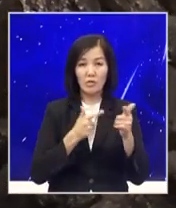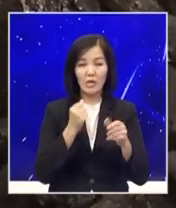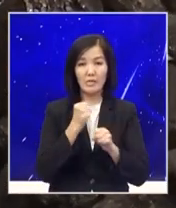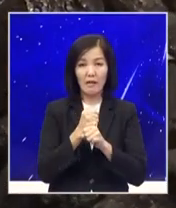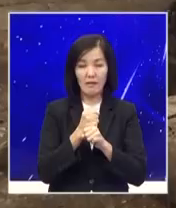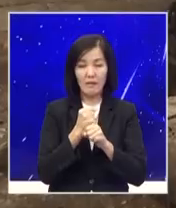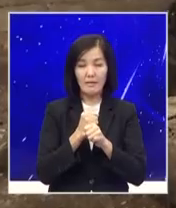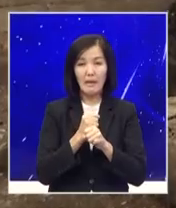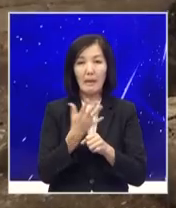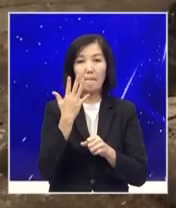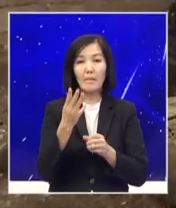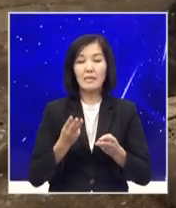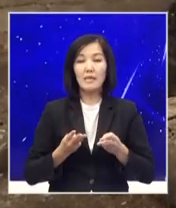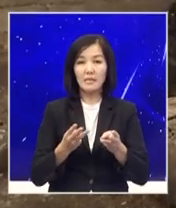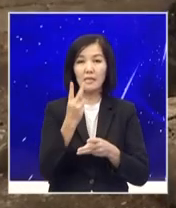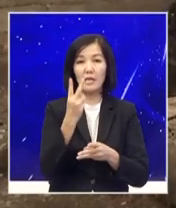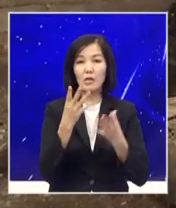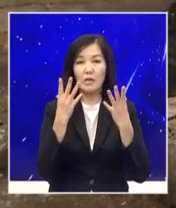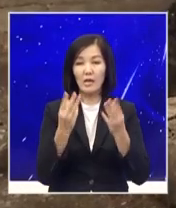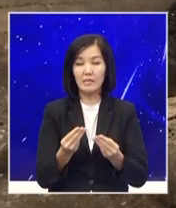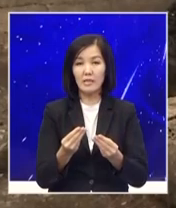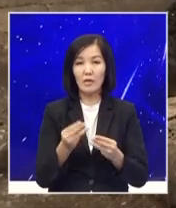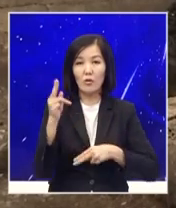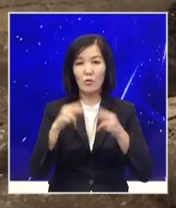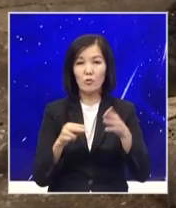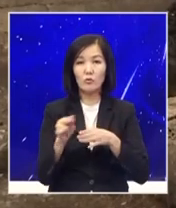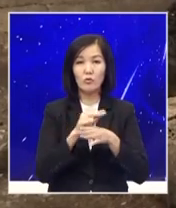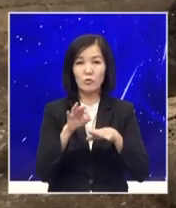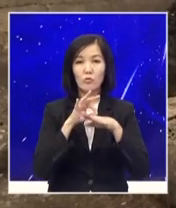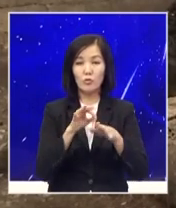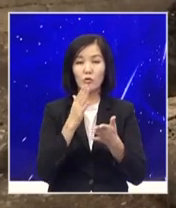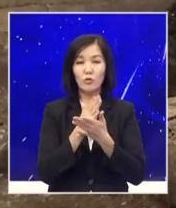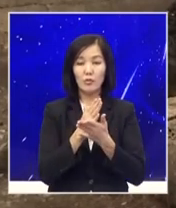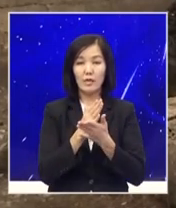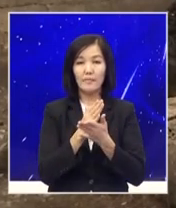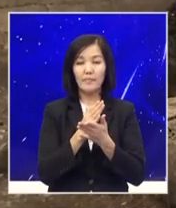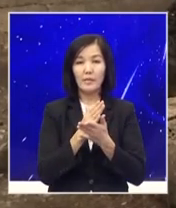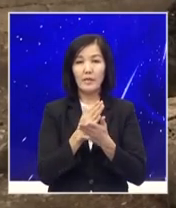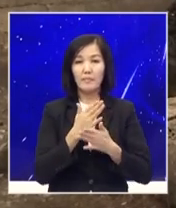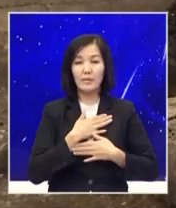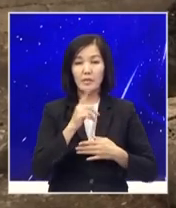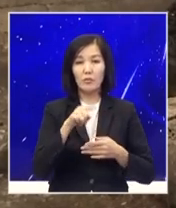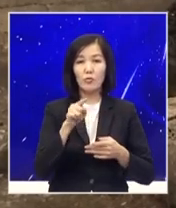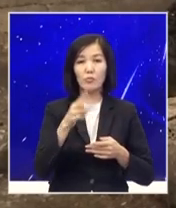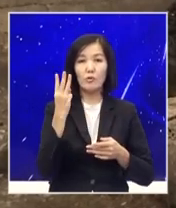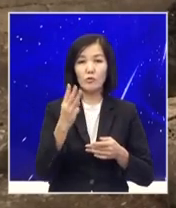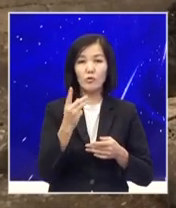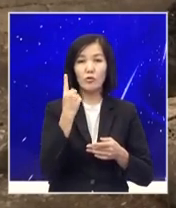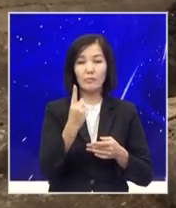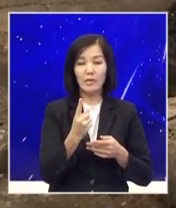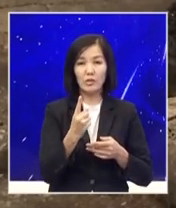5 қазандықтың 2 қазандығына бүгінгі күні құрылыс монтаж жұмыстары жүргізілуде. Ол біздің номер 3-ші қазандық және номер